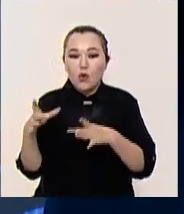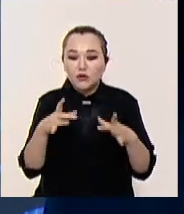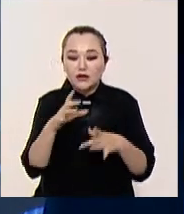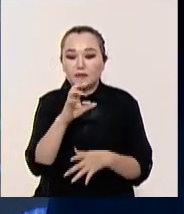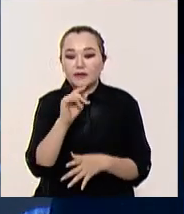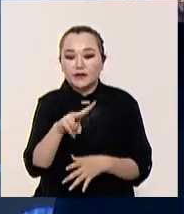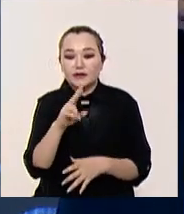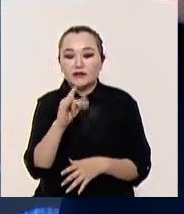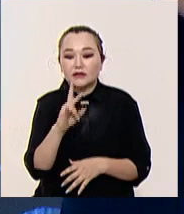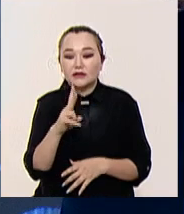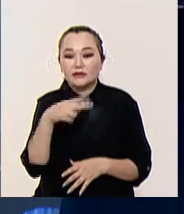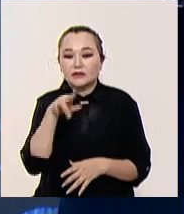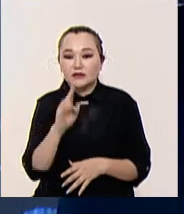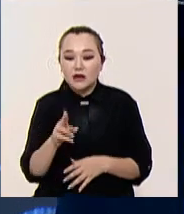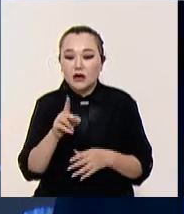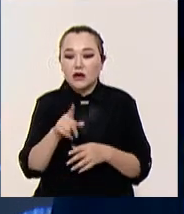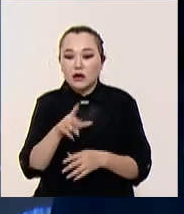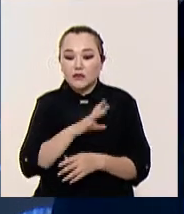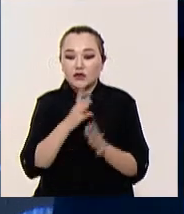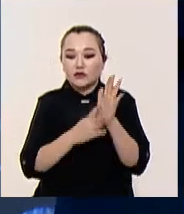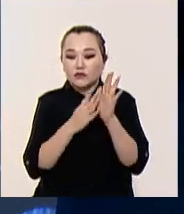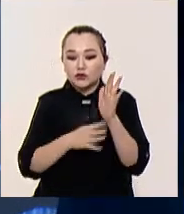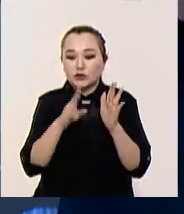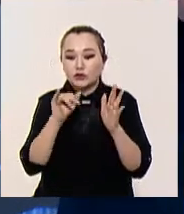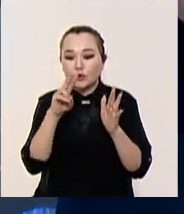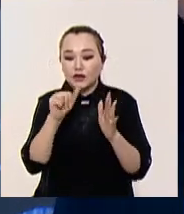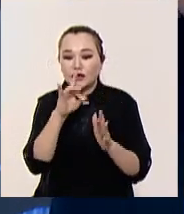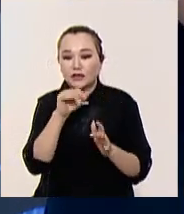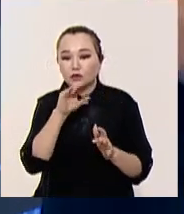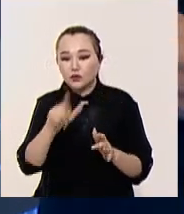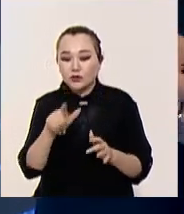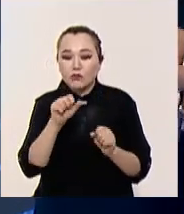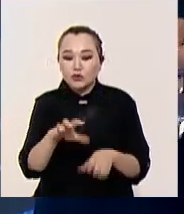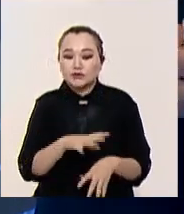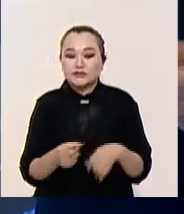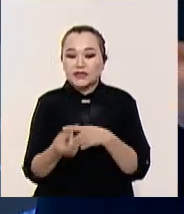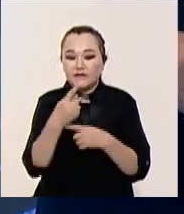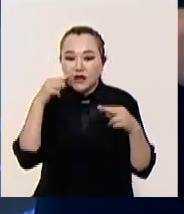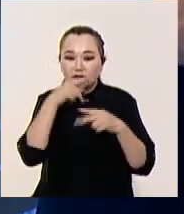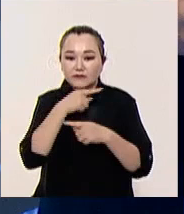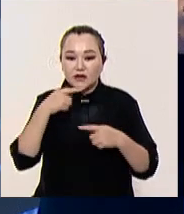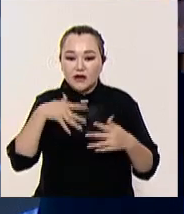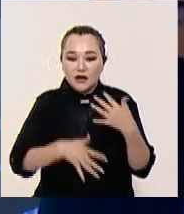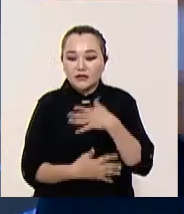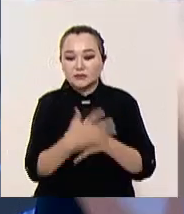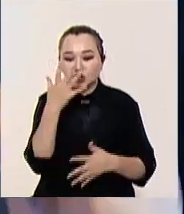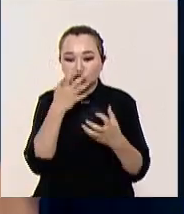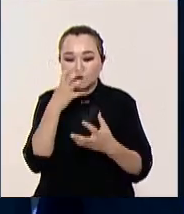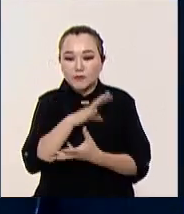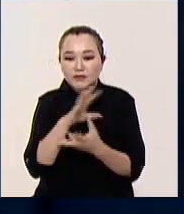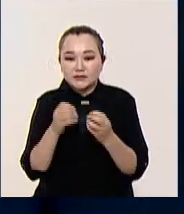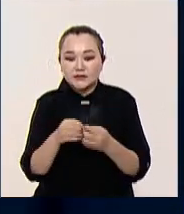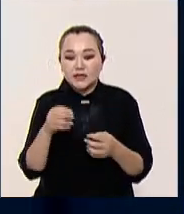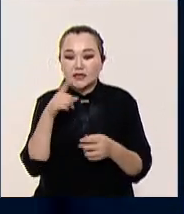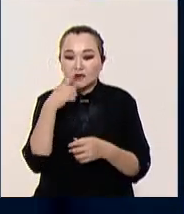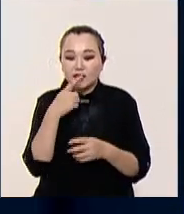Балкалдак. Близ его утилизировано 90 тонн ртути. Пары жидкого металла могут спровоцировать отравление организма с серьезными последствиями,